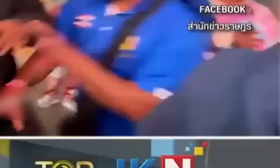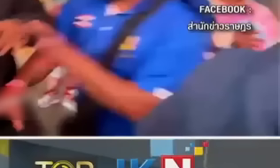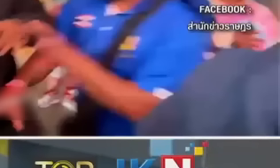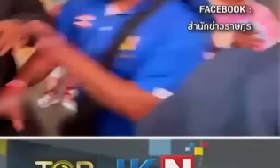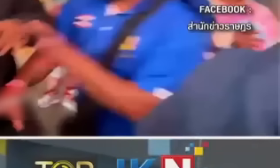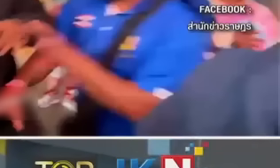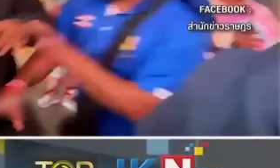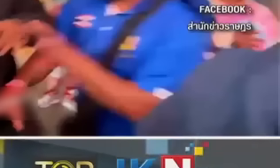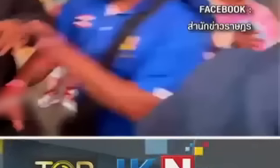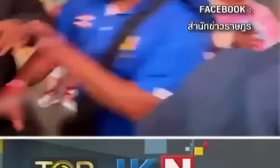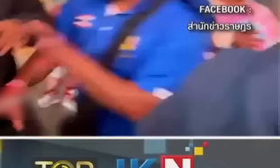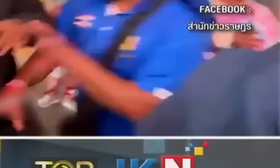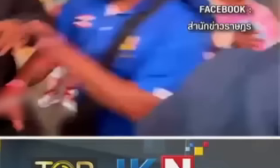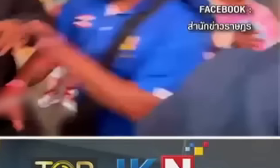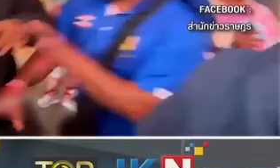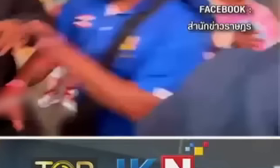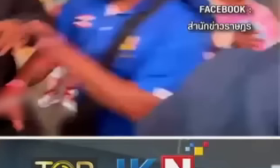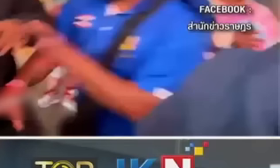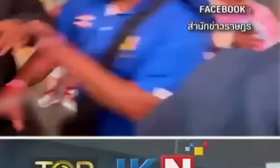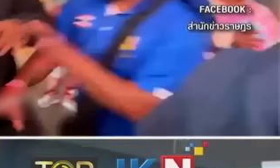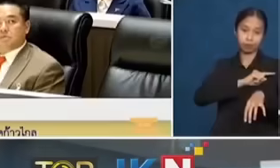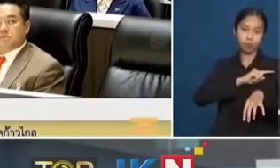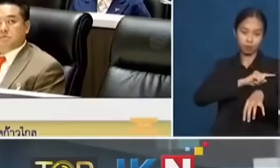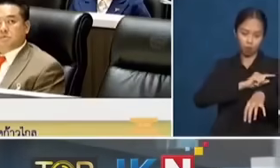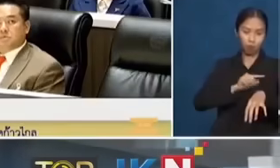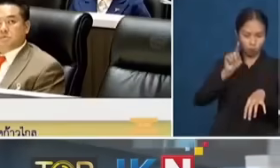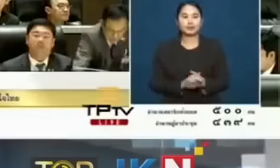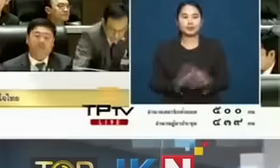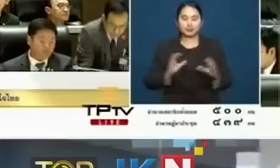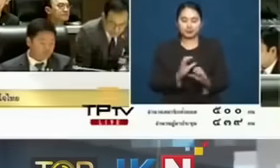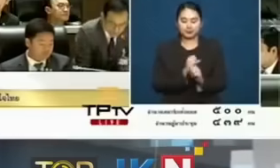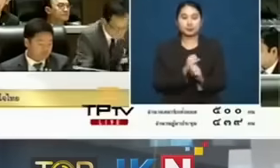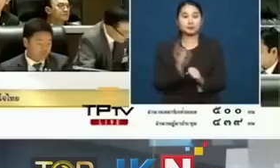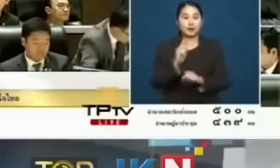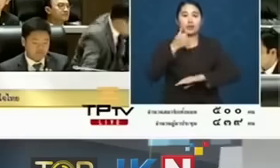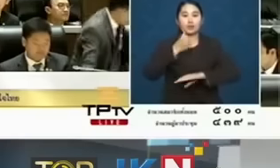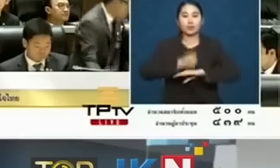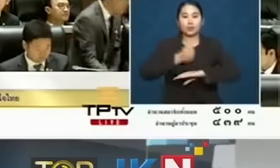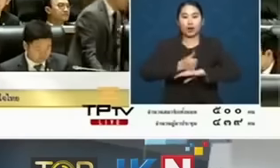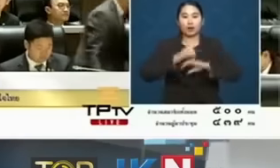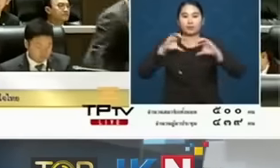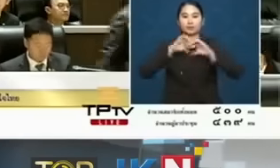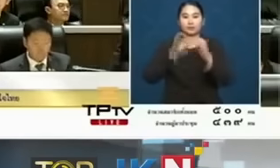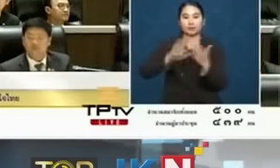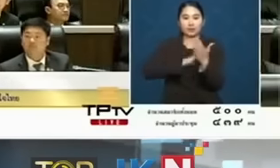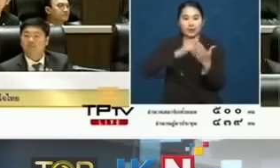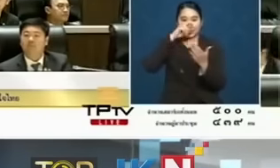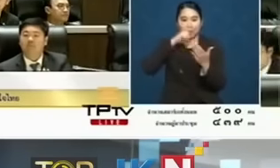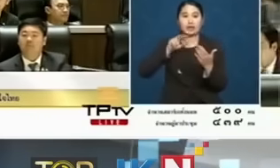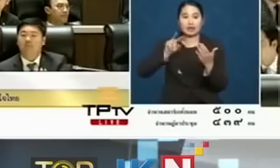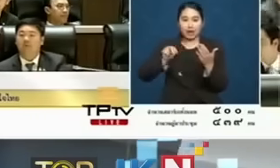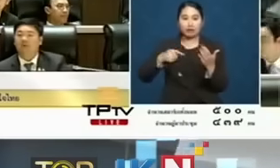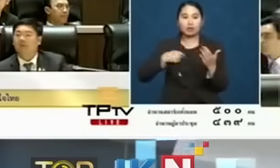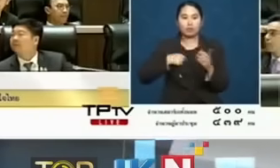นี้เนี่ยบรรยากาศในสภาเนี่ยสส.บางท่านเนี่ยอภิปรายนะเพื่อไทยภูมิใจไทยรวมไทยสร้างชาติดุเดือดม